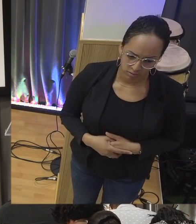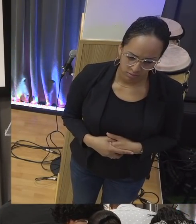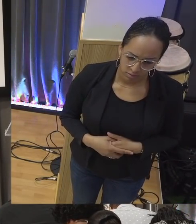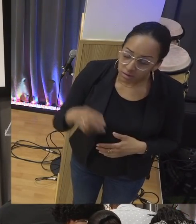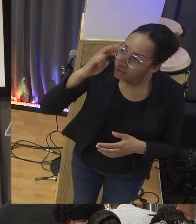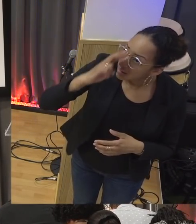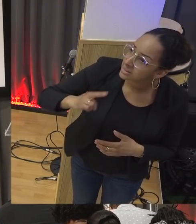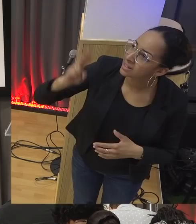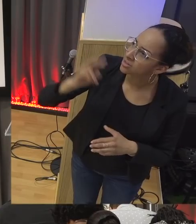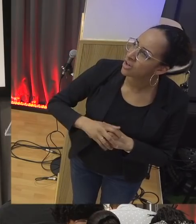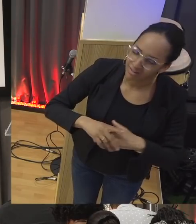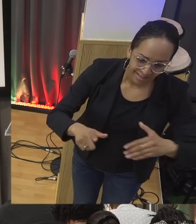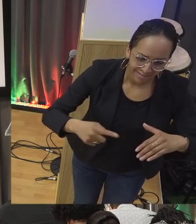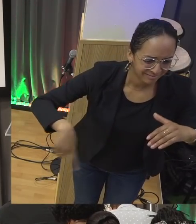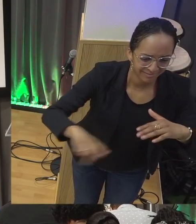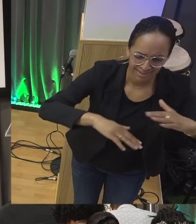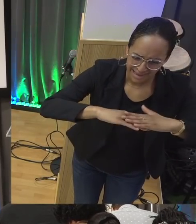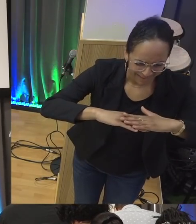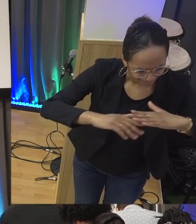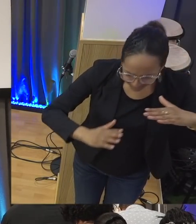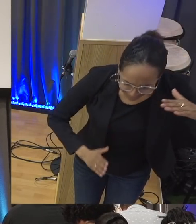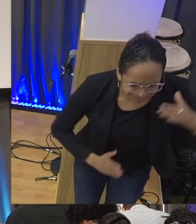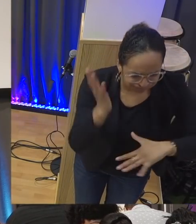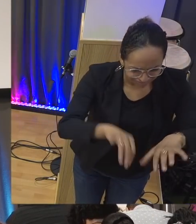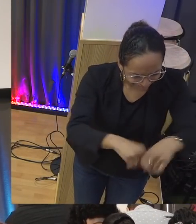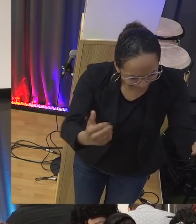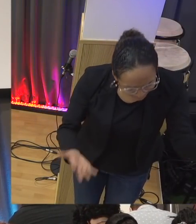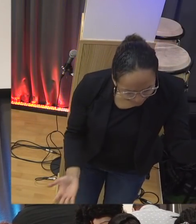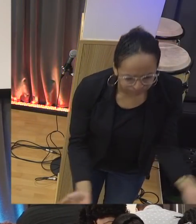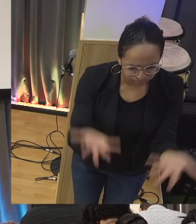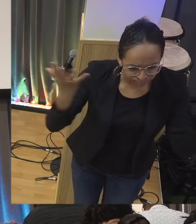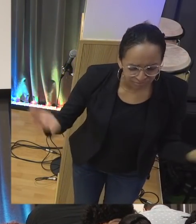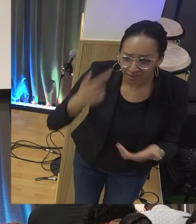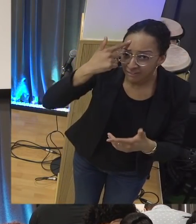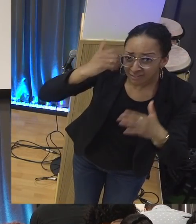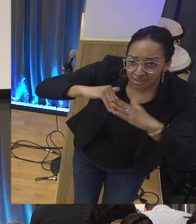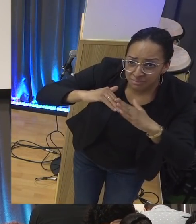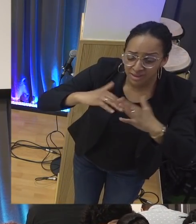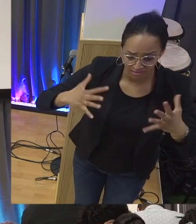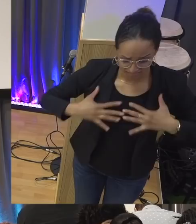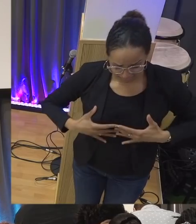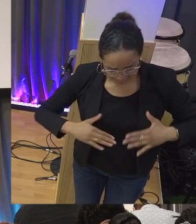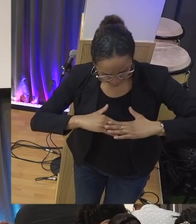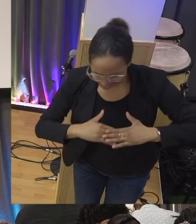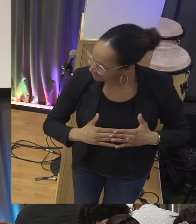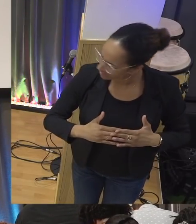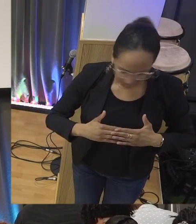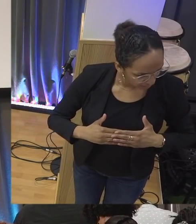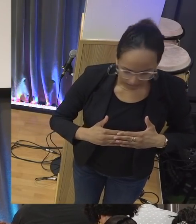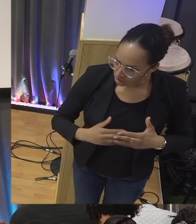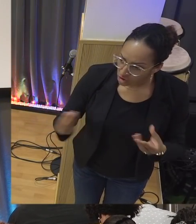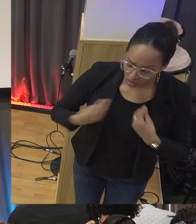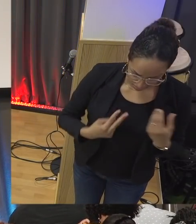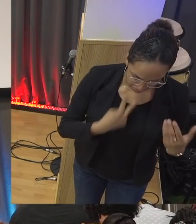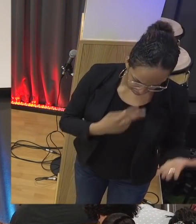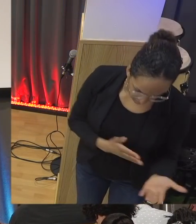Seigneur, que tu brises toutes les limites, Seigneur. Toutes les contorsions mentales, intellectuelles, Seigneur Jésus, qui finalement nous